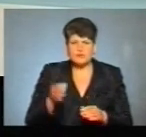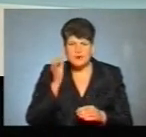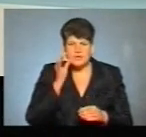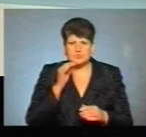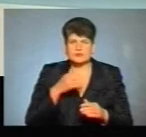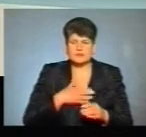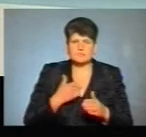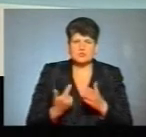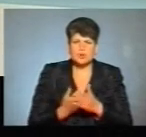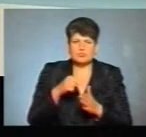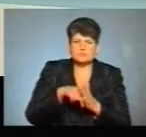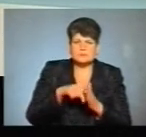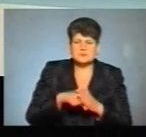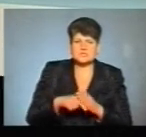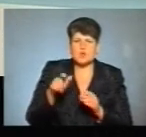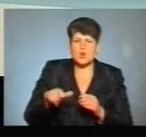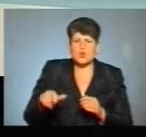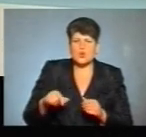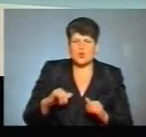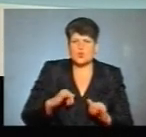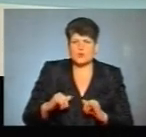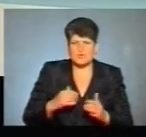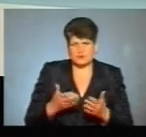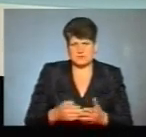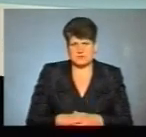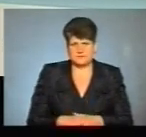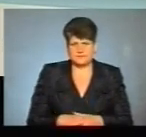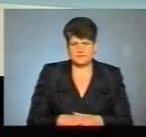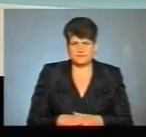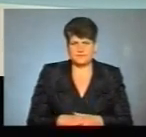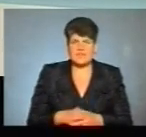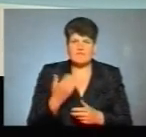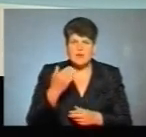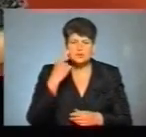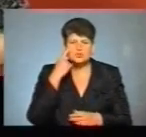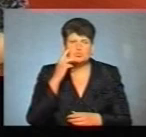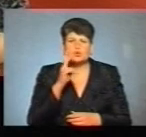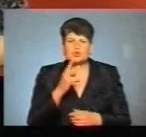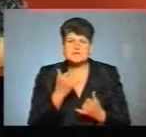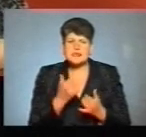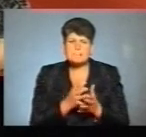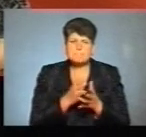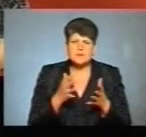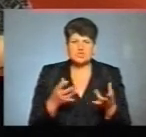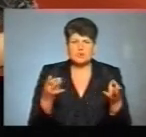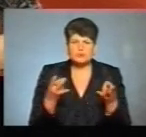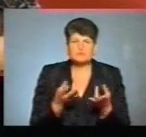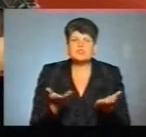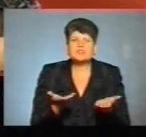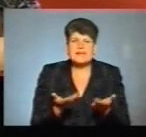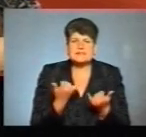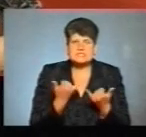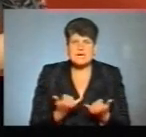нагадує нам про поняття людяності. Так, не тільки думати за себе, а й про інших. На вашу думку, хто зараз найбільше потребує, чи де